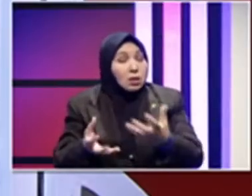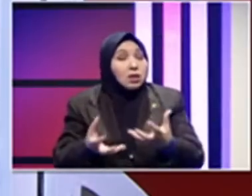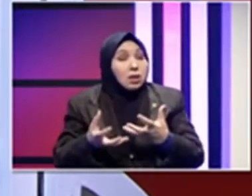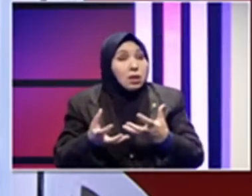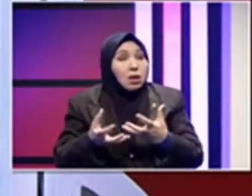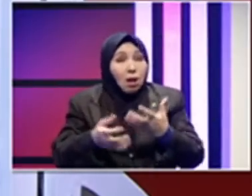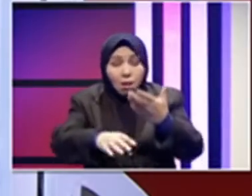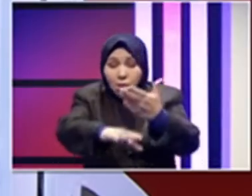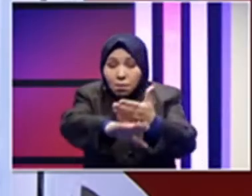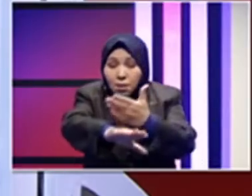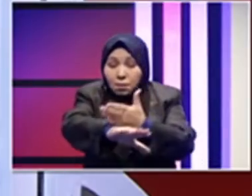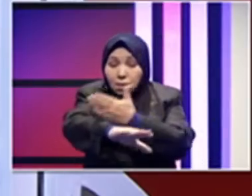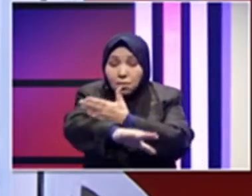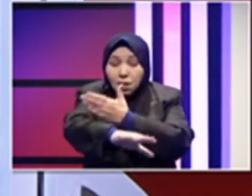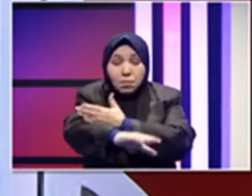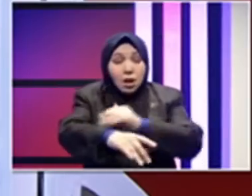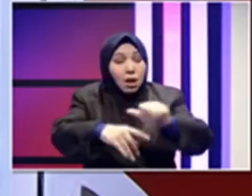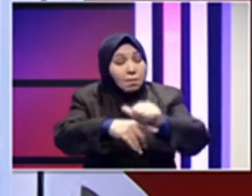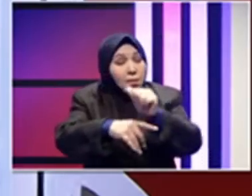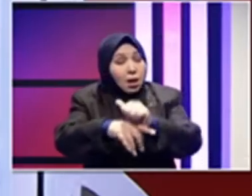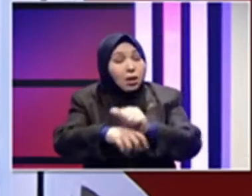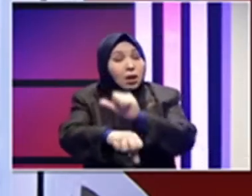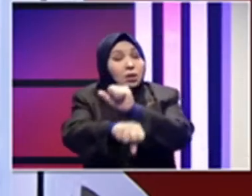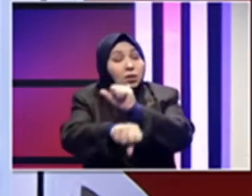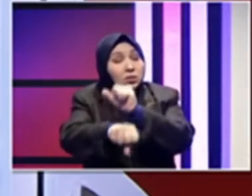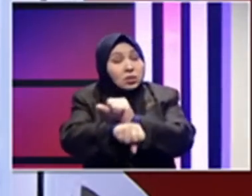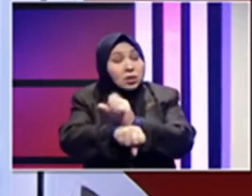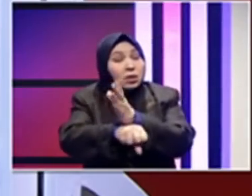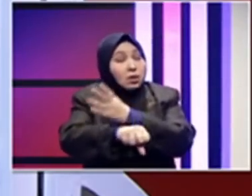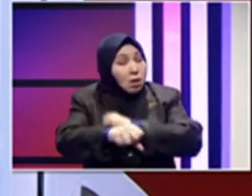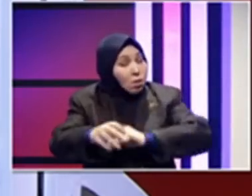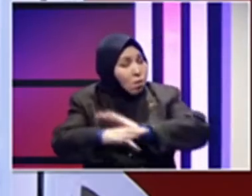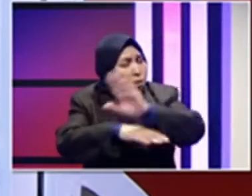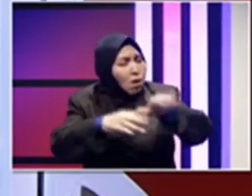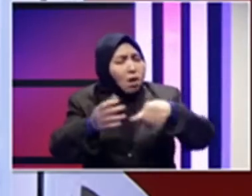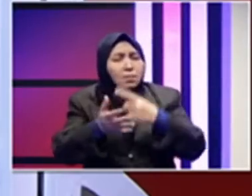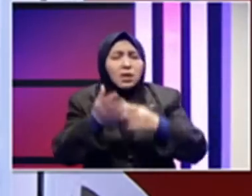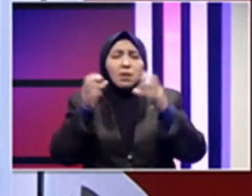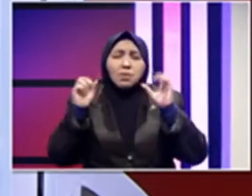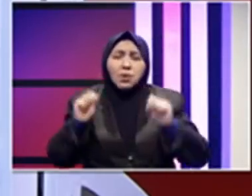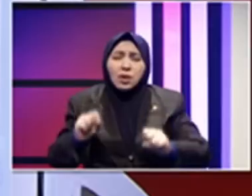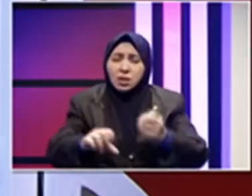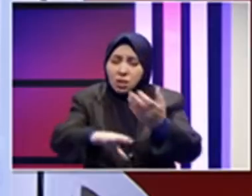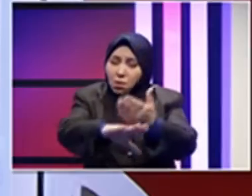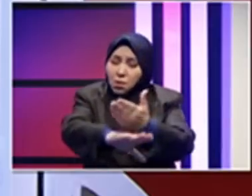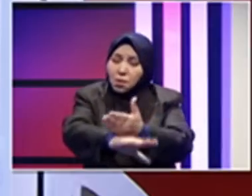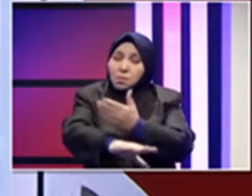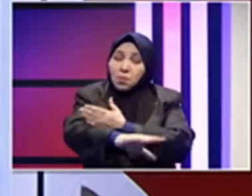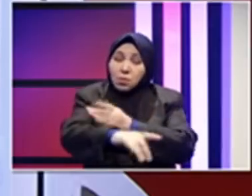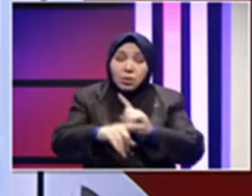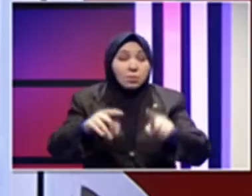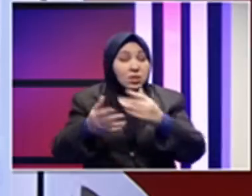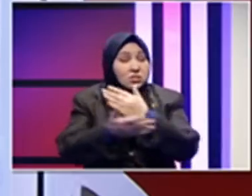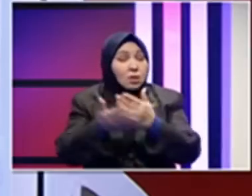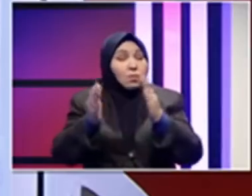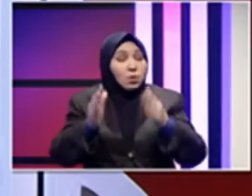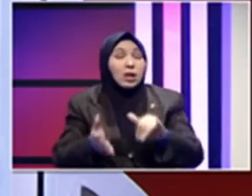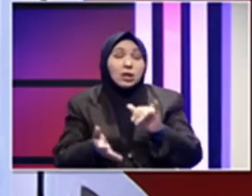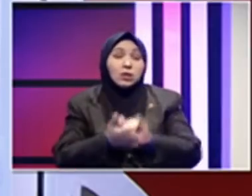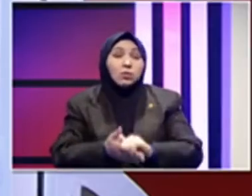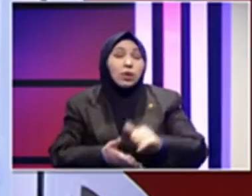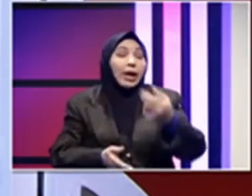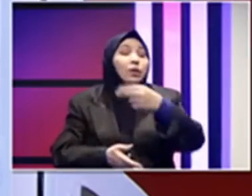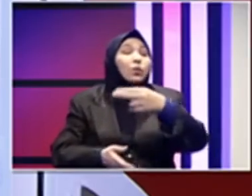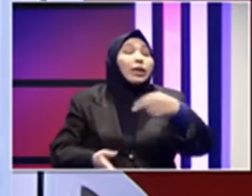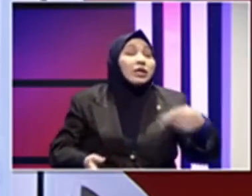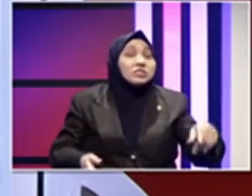membaiki amal, dia nak membaiki kerja dan membaiki segala apa yang boleh dibaiki. Tetapi bagi setengah orang kata, alah, itu dekat